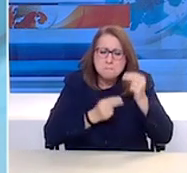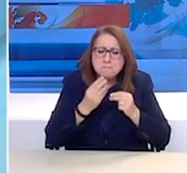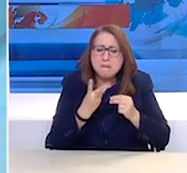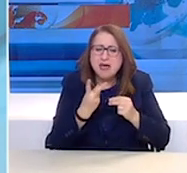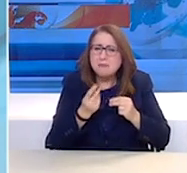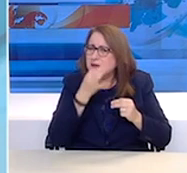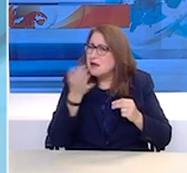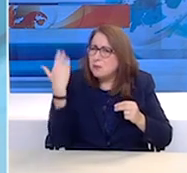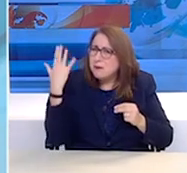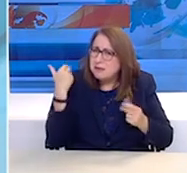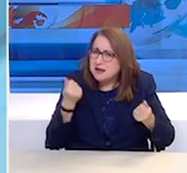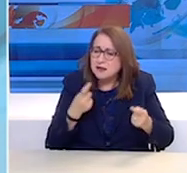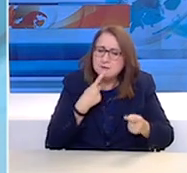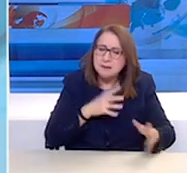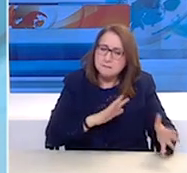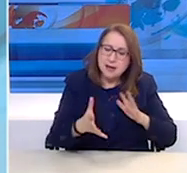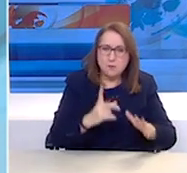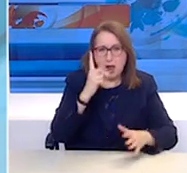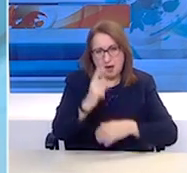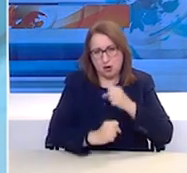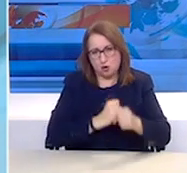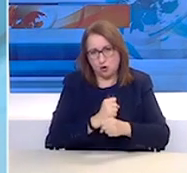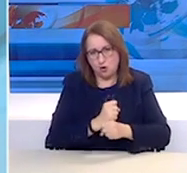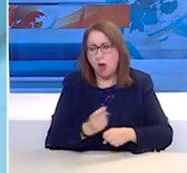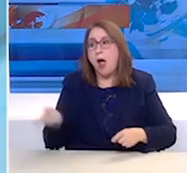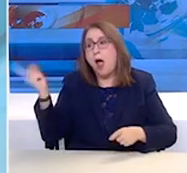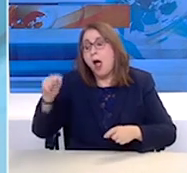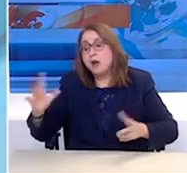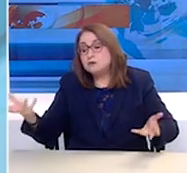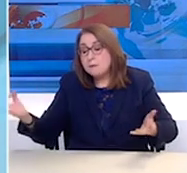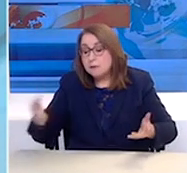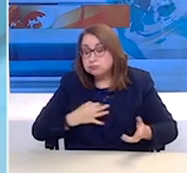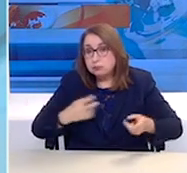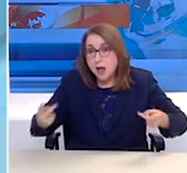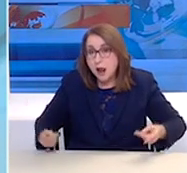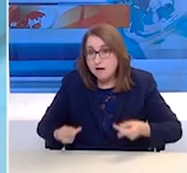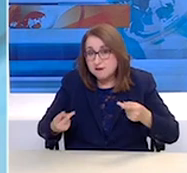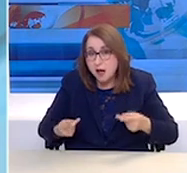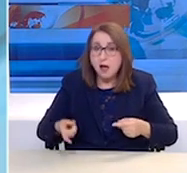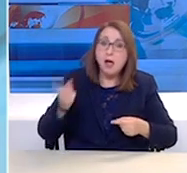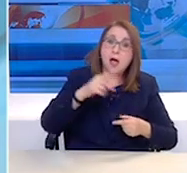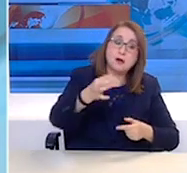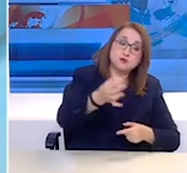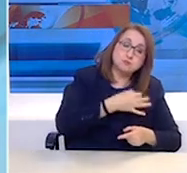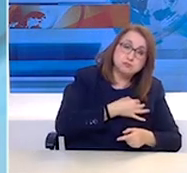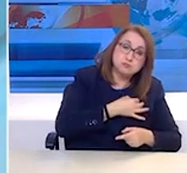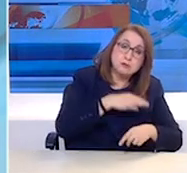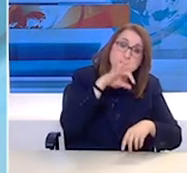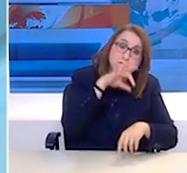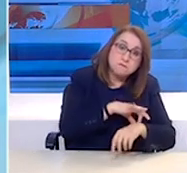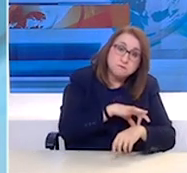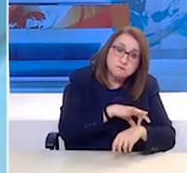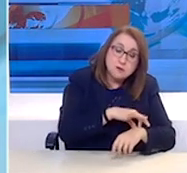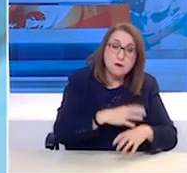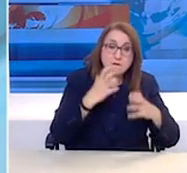θα είναι ένα έτος. Μπορεί να μην είναι το ίδιο για κάποιον που την έχει περάσει ελαφρά ή κάποιον ο οποίος έχει νοσήσει, όπως λέμε,